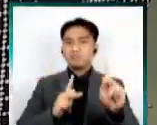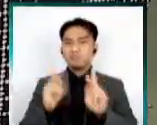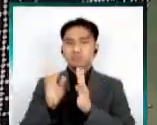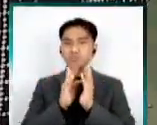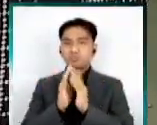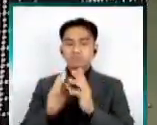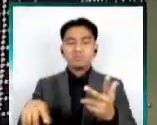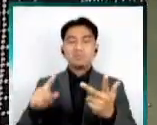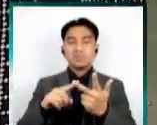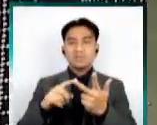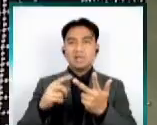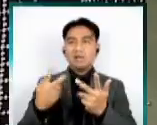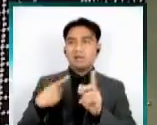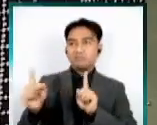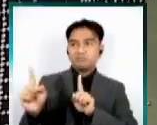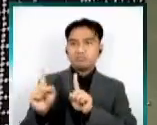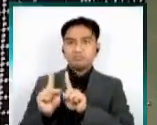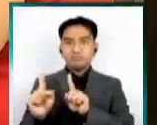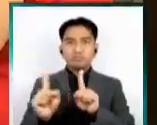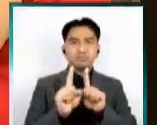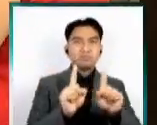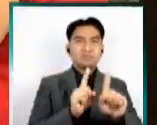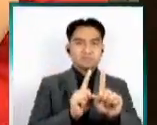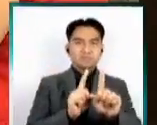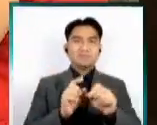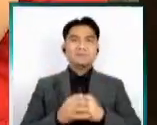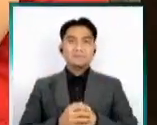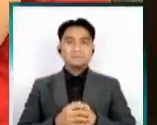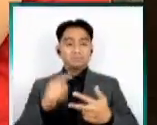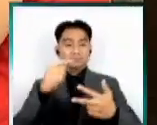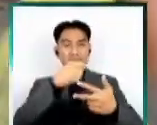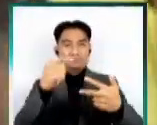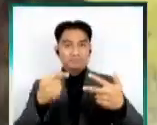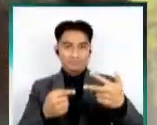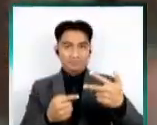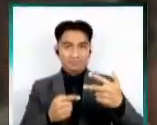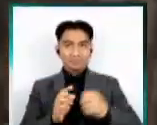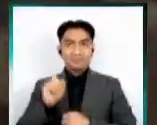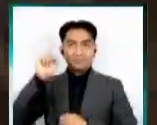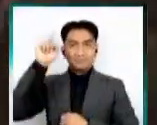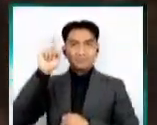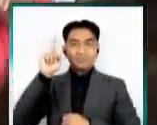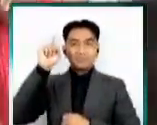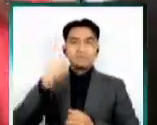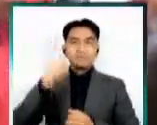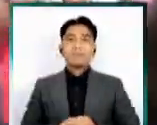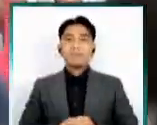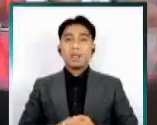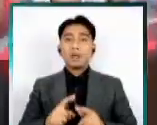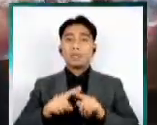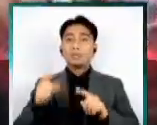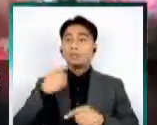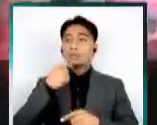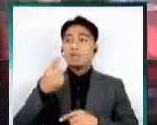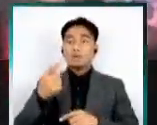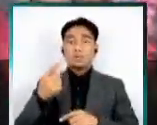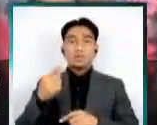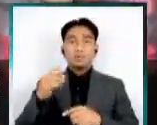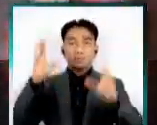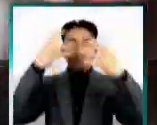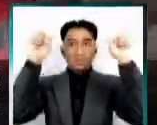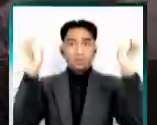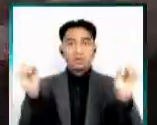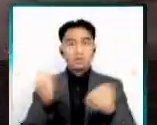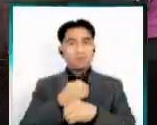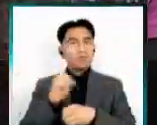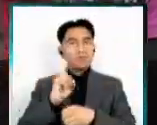contact o lugar kung saan di maiiwasan ang malapitang pakikisalamuha. Pero nang tanungin ng palasyo kanina kung ano-anong lugar ang